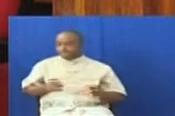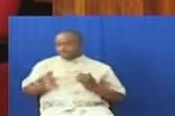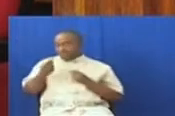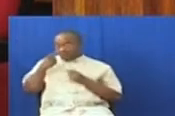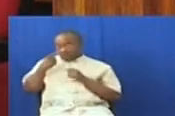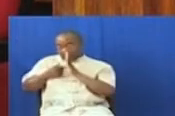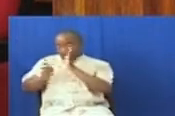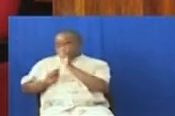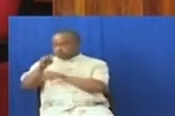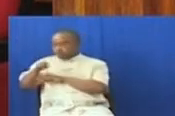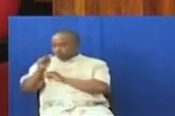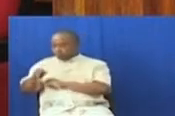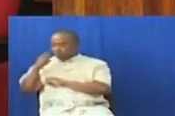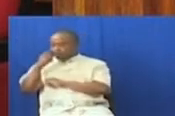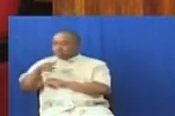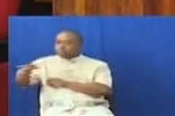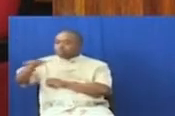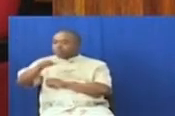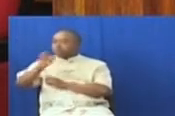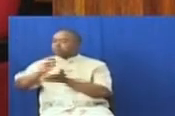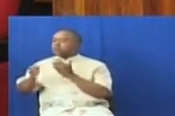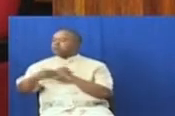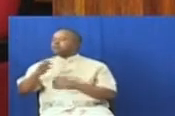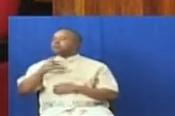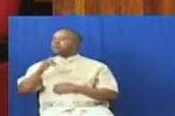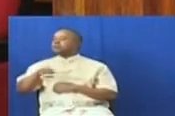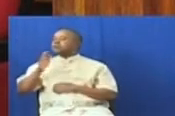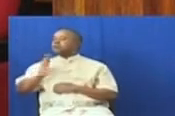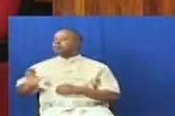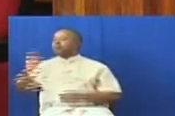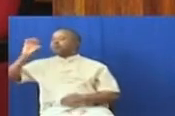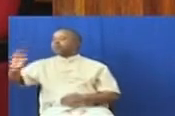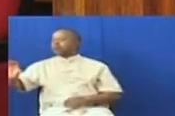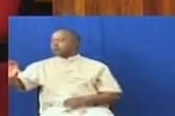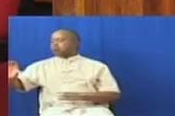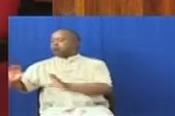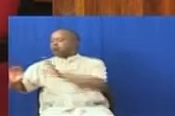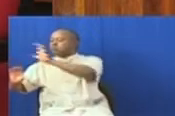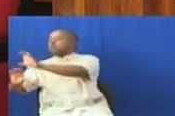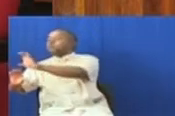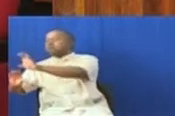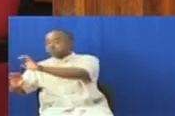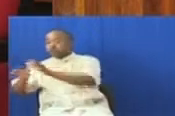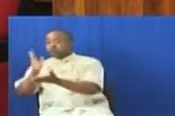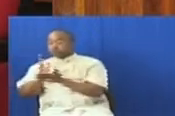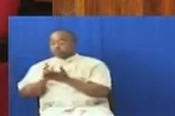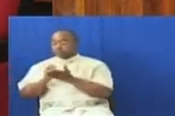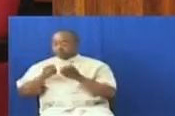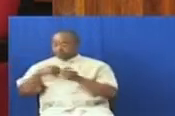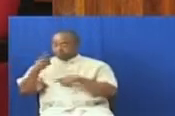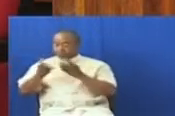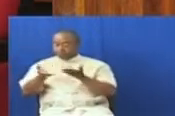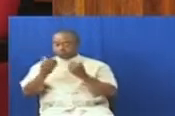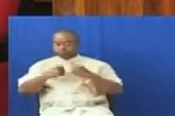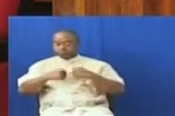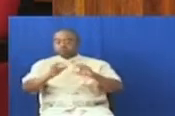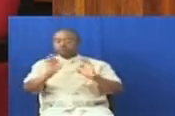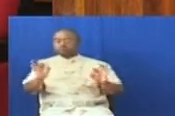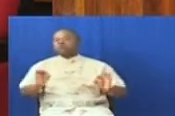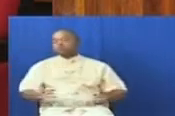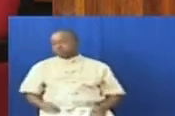ambayo yanahitaji zaidi wa fedha ili kuhakikisha miradi inaendelea. Jambo hili kwa kweli